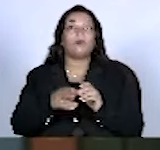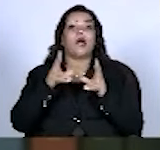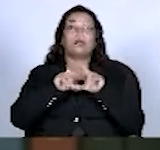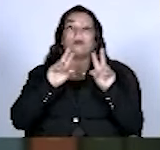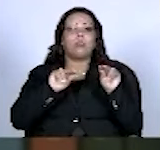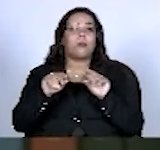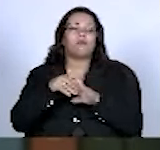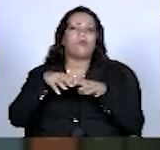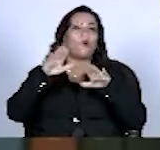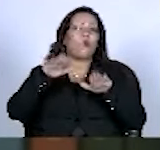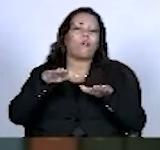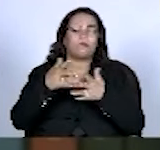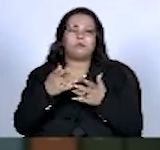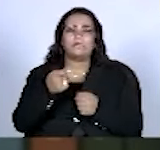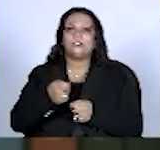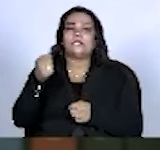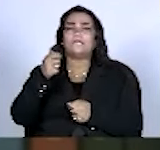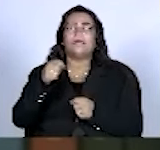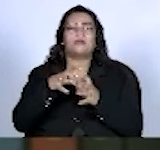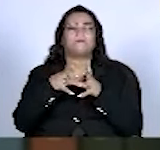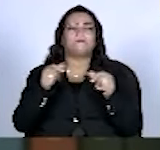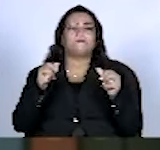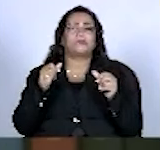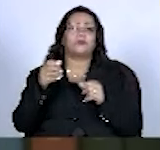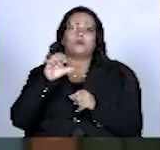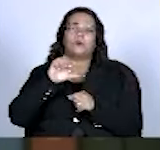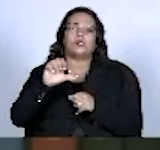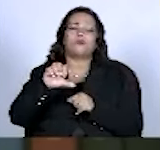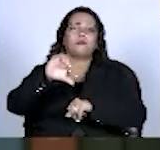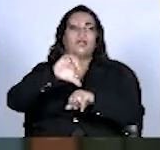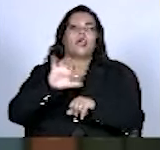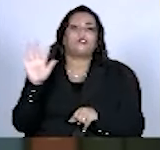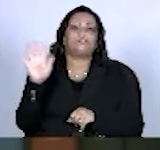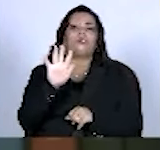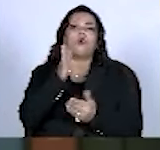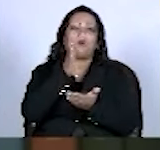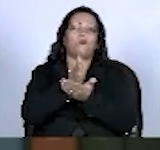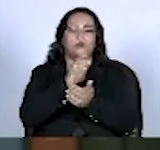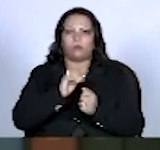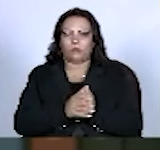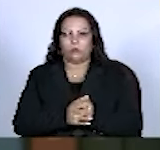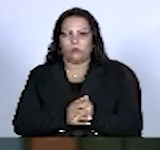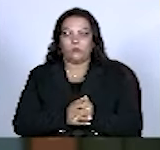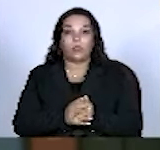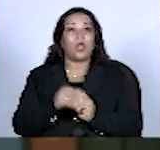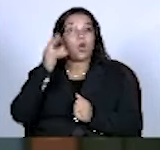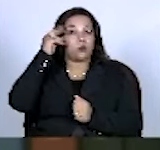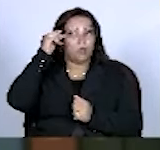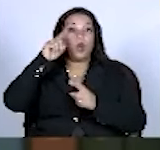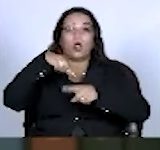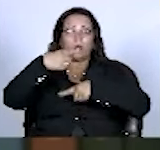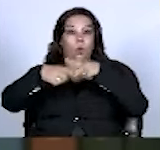طبعا الاوضاع بتزداد تدهورا وسوءا في منطقه الشرق الاوسط اسرائيل